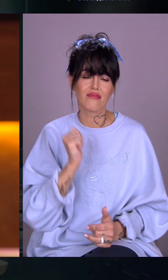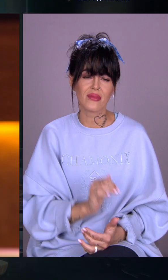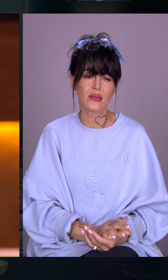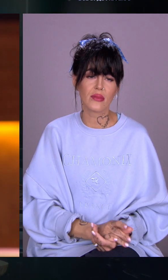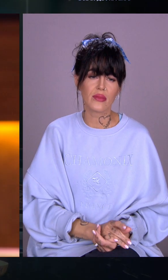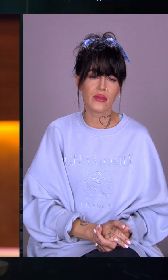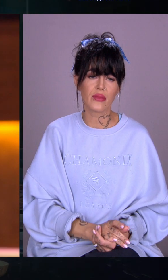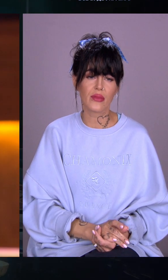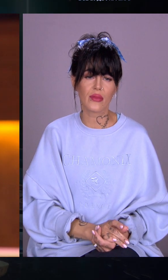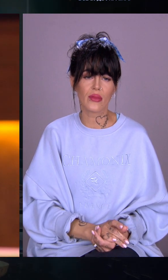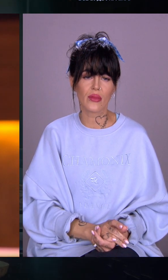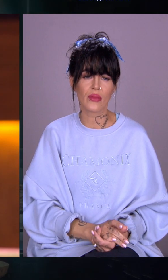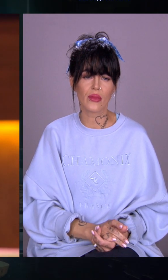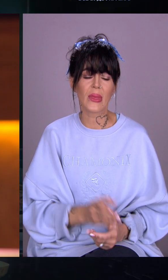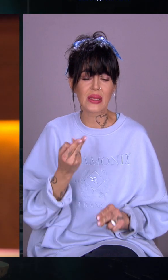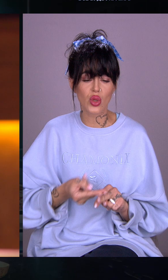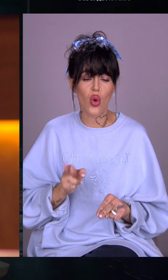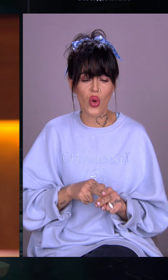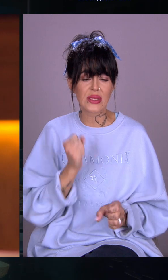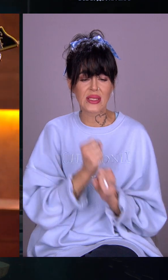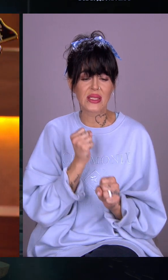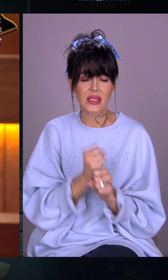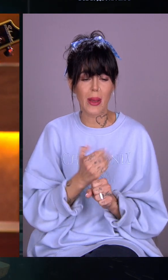що робить цей конкретний шматок землі моєю